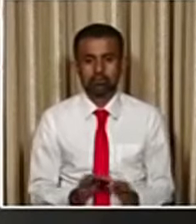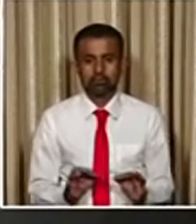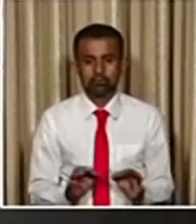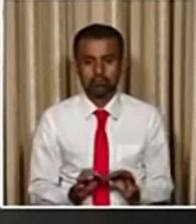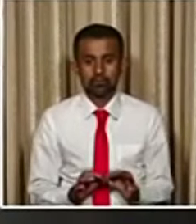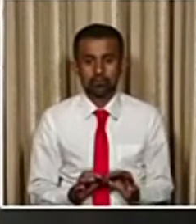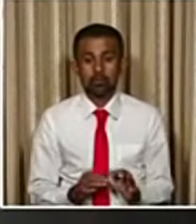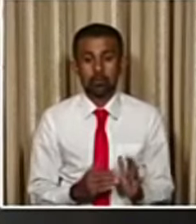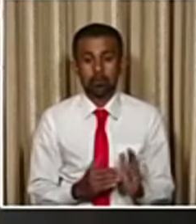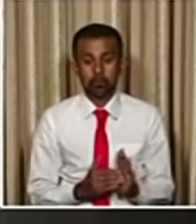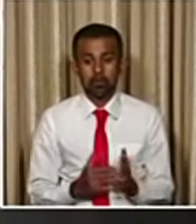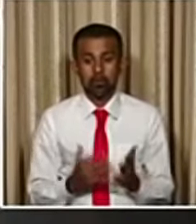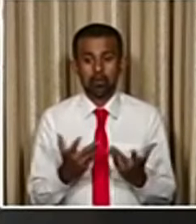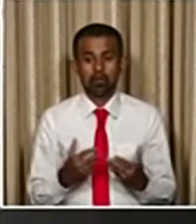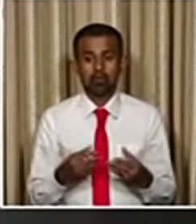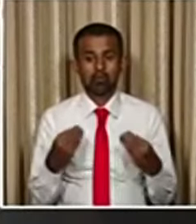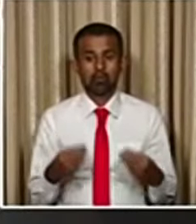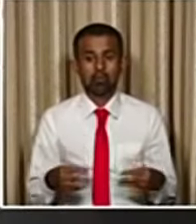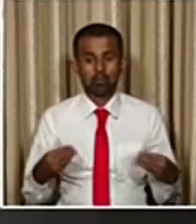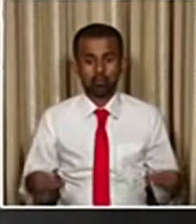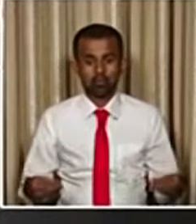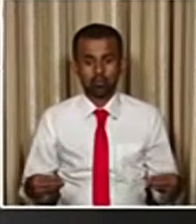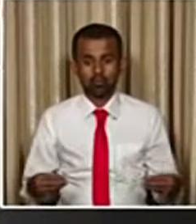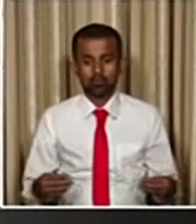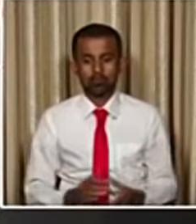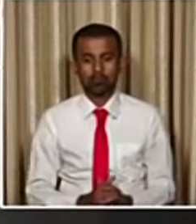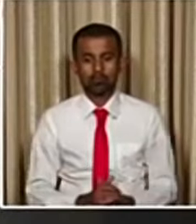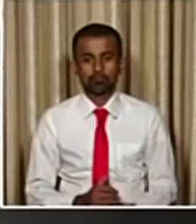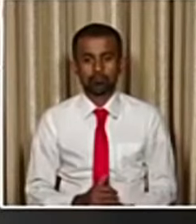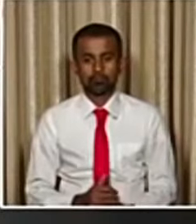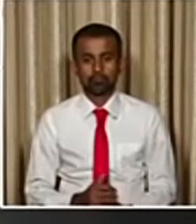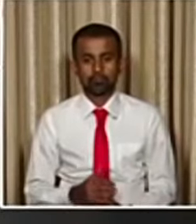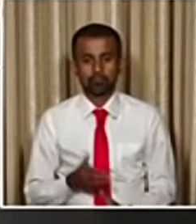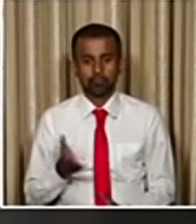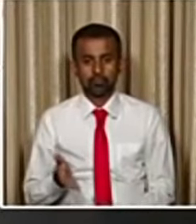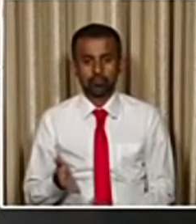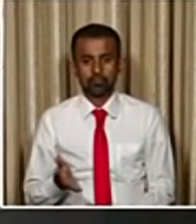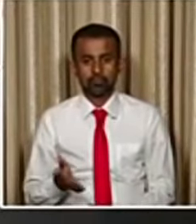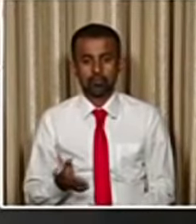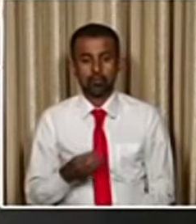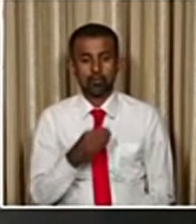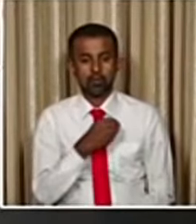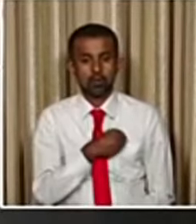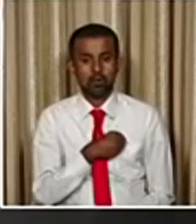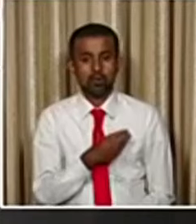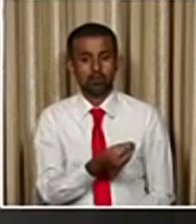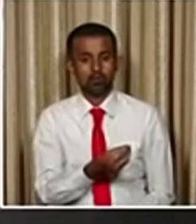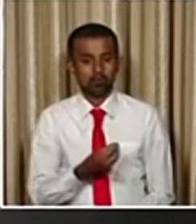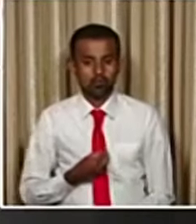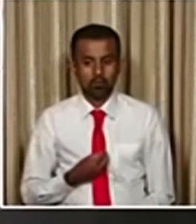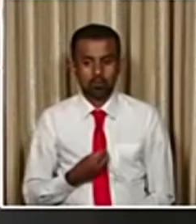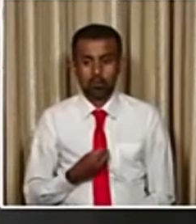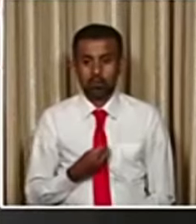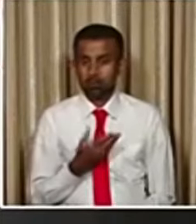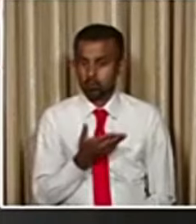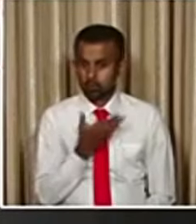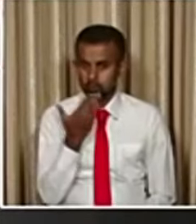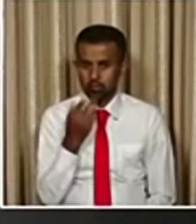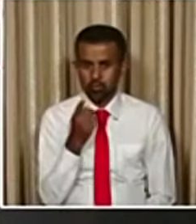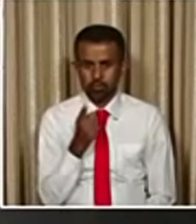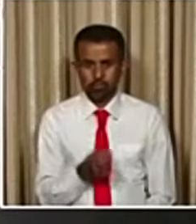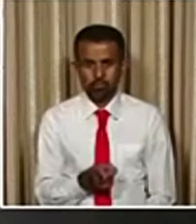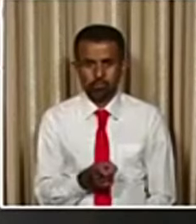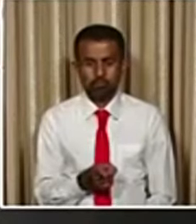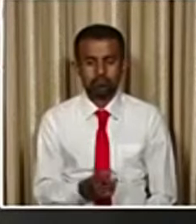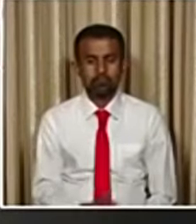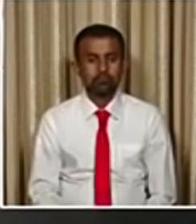ಬಿಲಿಯನ್ ಗಣ ಮಿಲಿಯನ್ ಗಣ ಮೇಕ ಪಾಡು ಇದು ಅಪಿಟ ಮೇಕ ಲಾಭ ಲಭನ ತೆನಗಟ ಗಿನಿಯನ್ನು ಪುಲುವಂದ